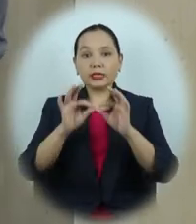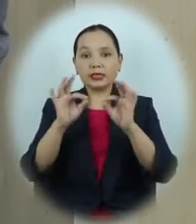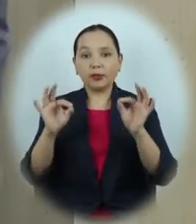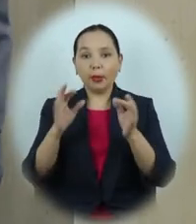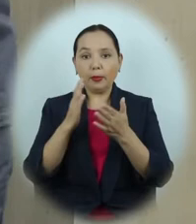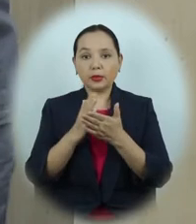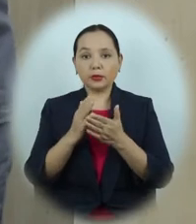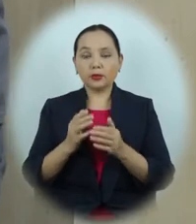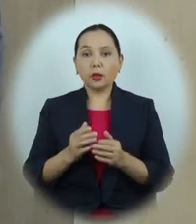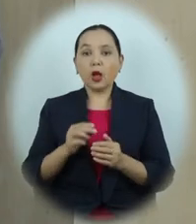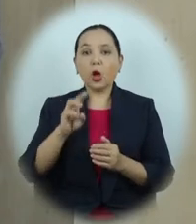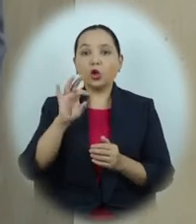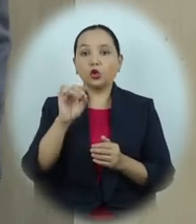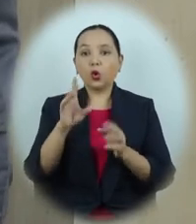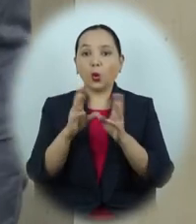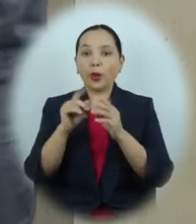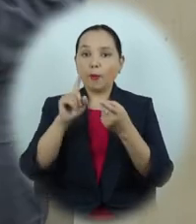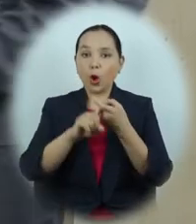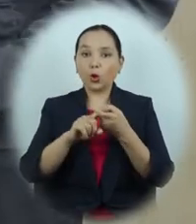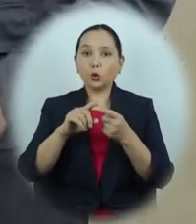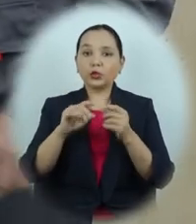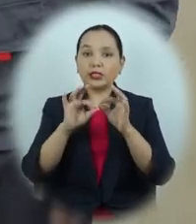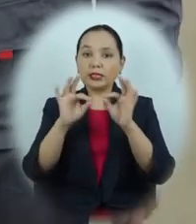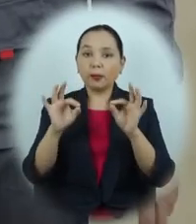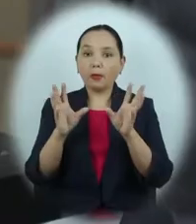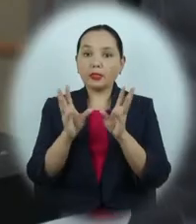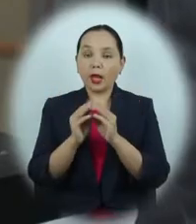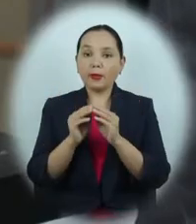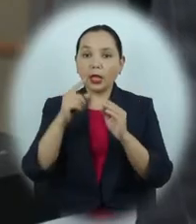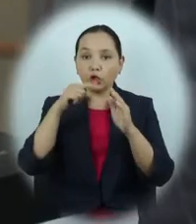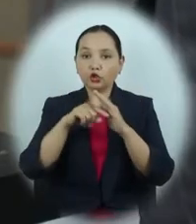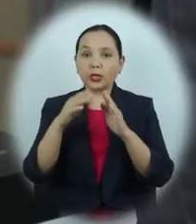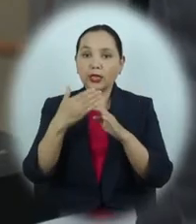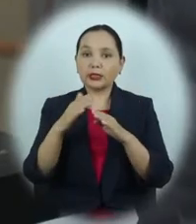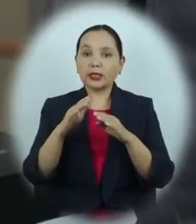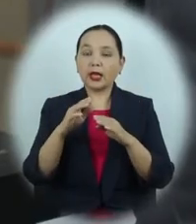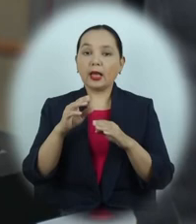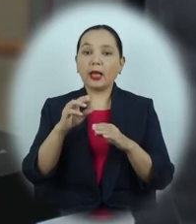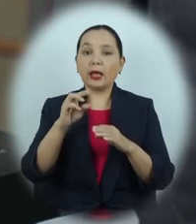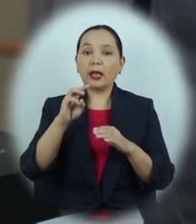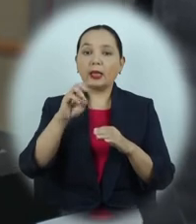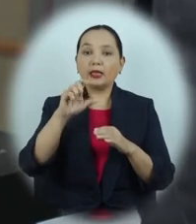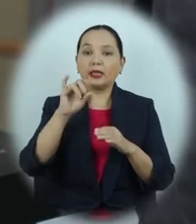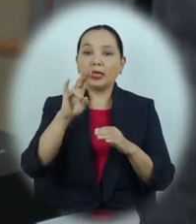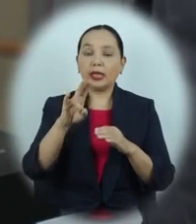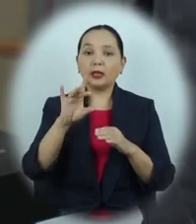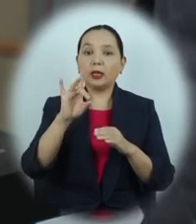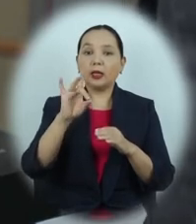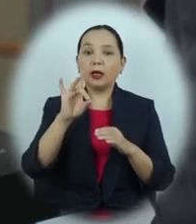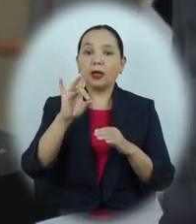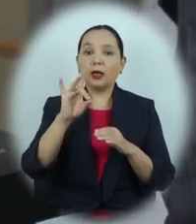simimiz, ya'ni tok bilan bog'lovchi simimiz hamda ichki qismida tentimiz bor. Hamda rele,